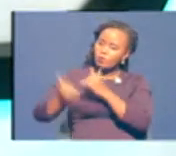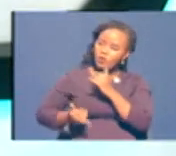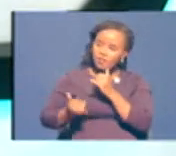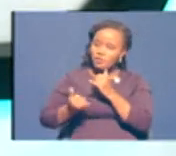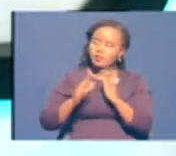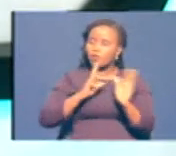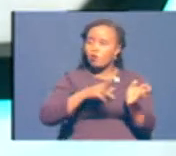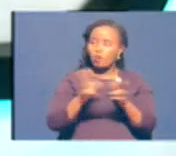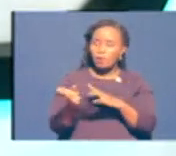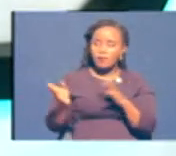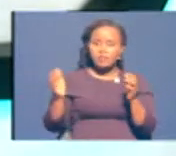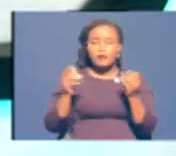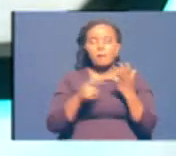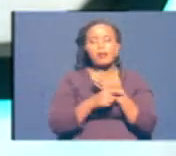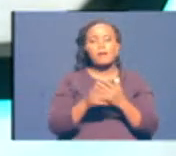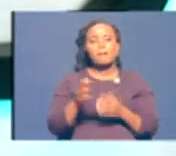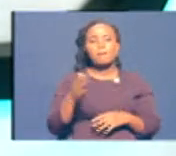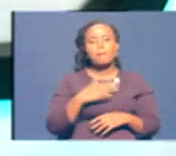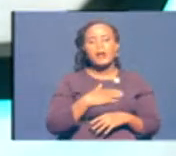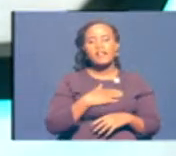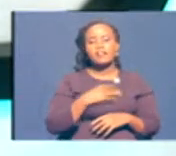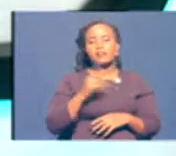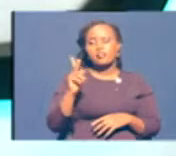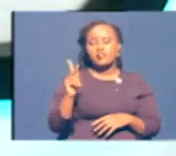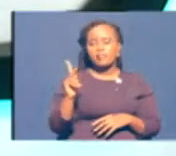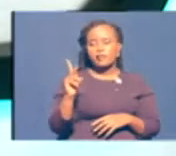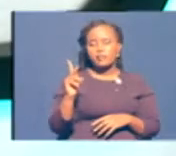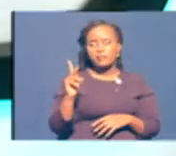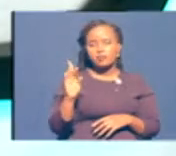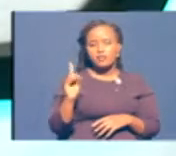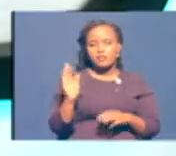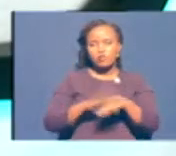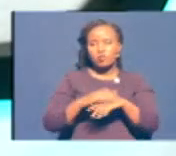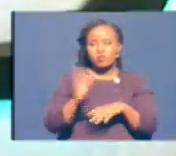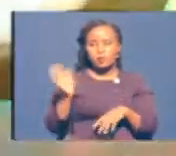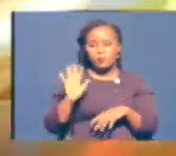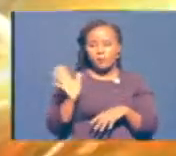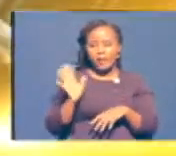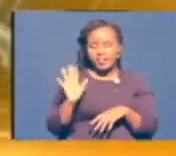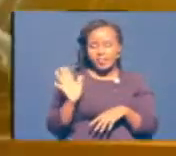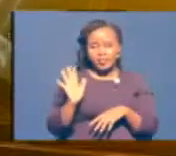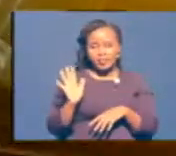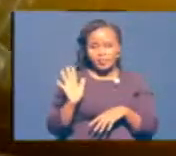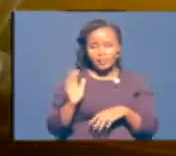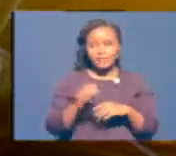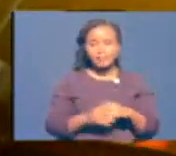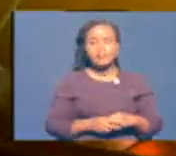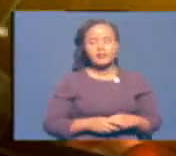kawaida. Wengi wananitakaranja David na mkipenda KD. Bye bye kwa sasa.